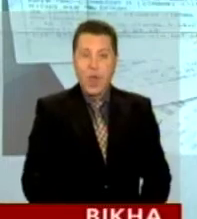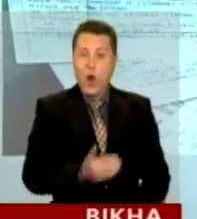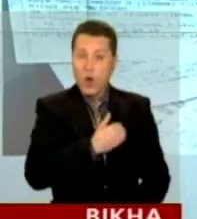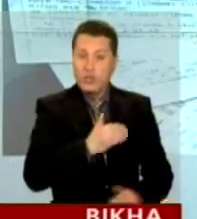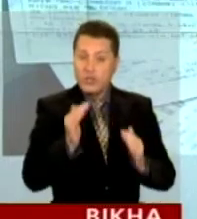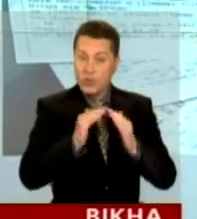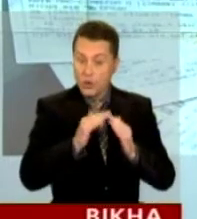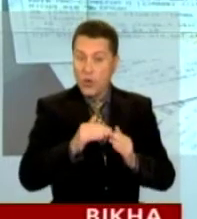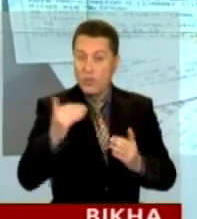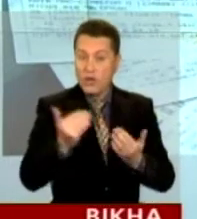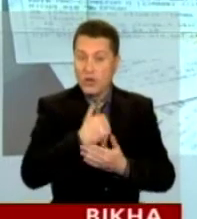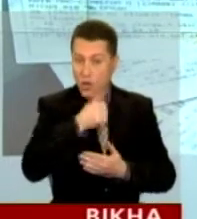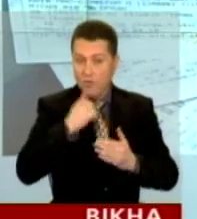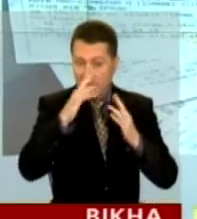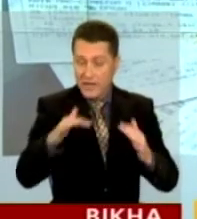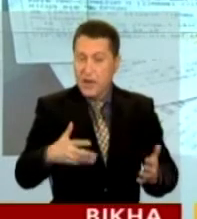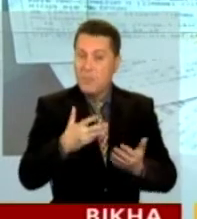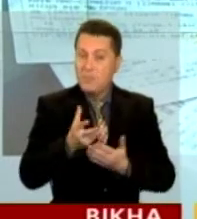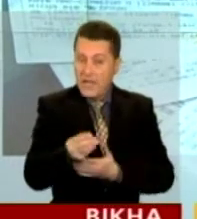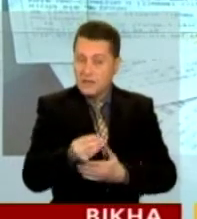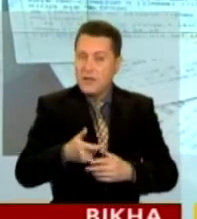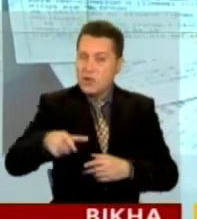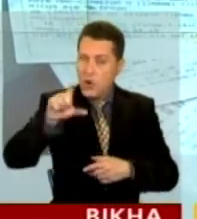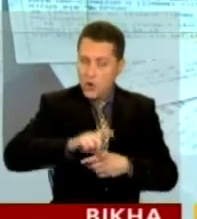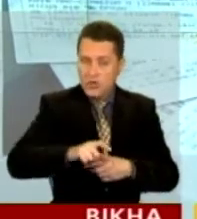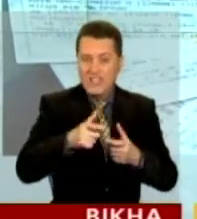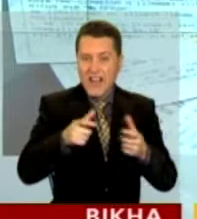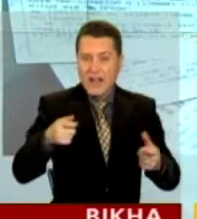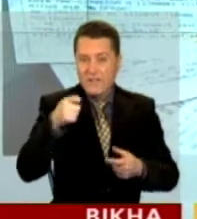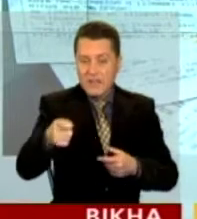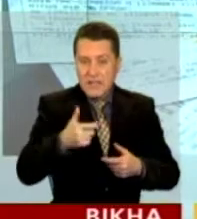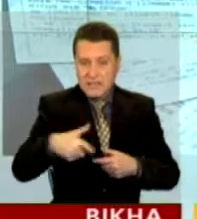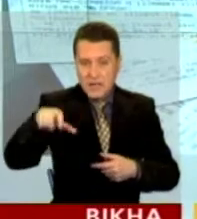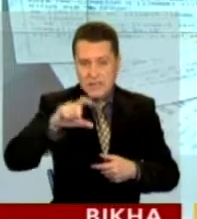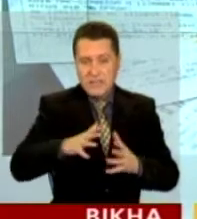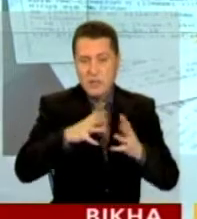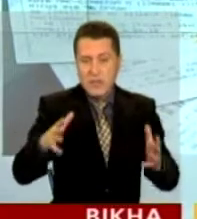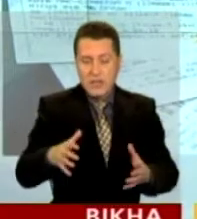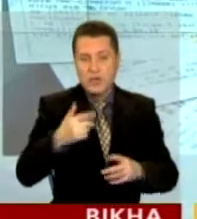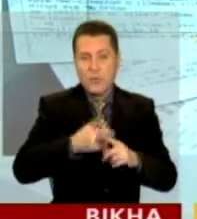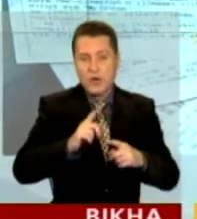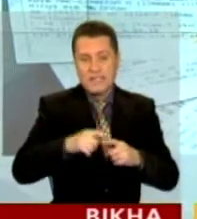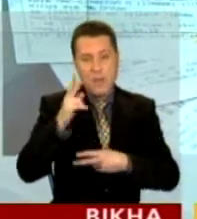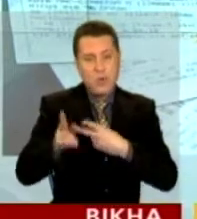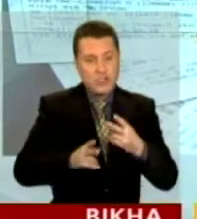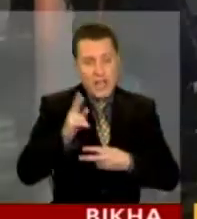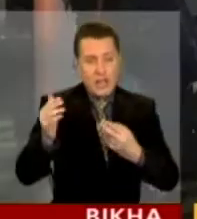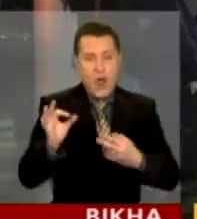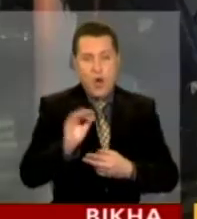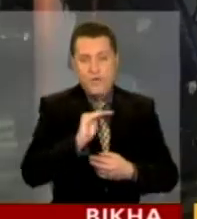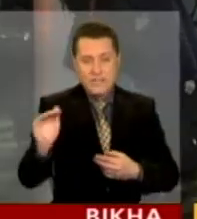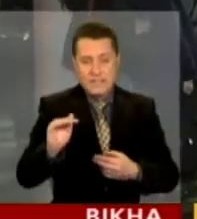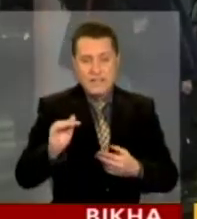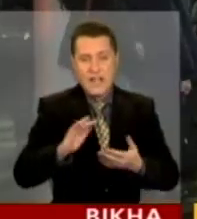Хочеш додому на Новий рік, плати дорожче. Пасажири стверджують, квитки зросли в ціні значно більше. Про це вони поскаржилися на офіційній